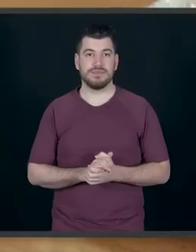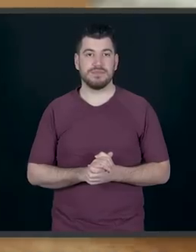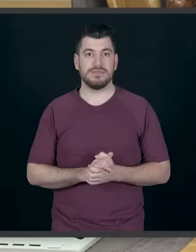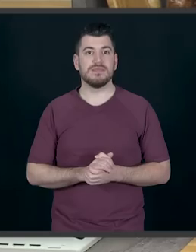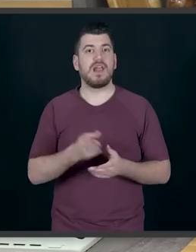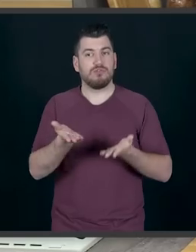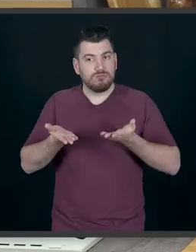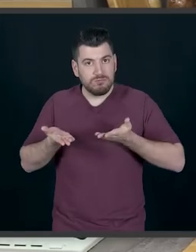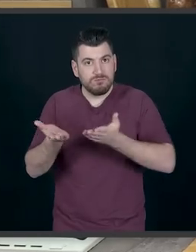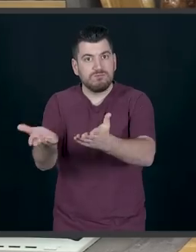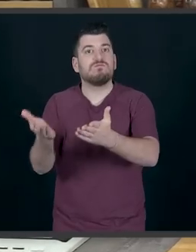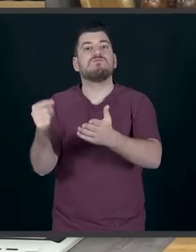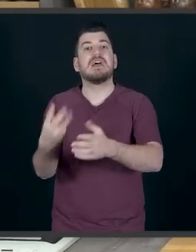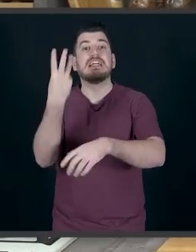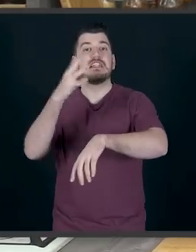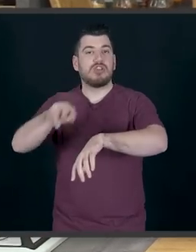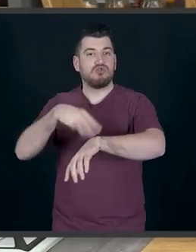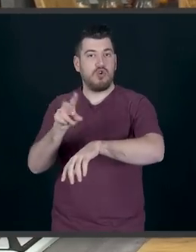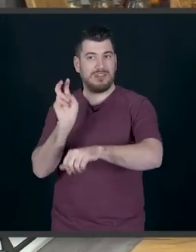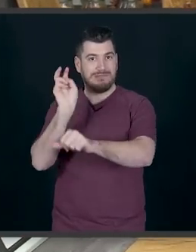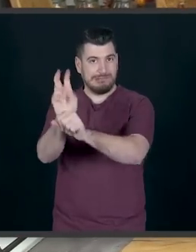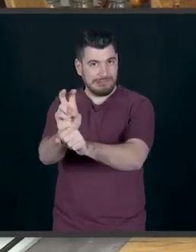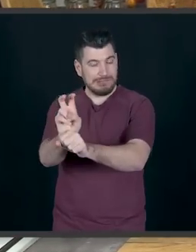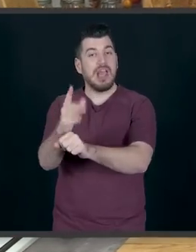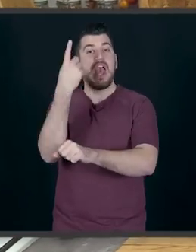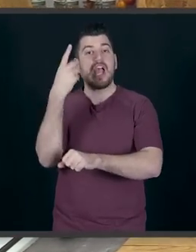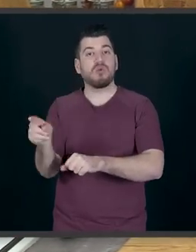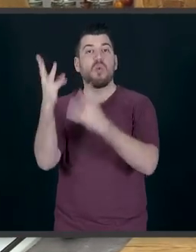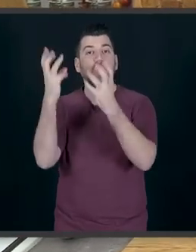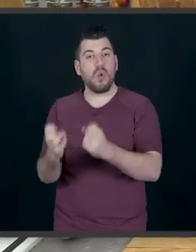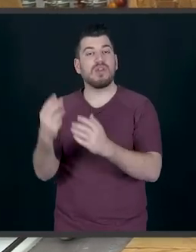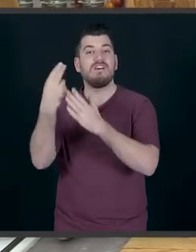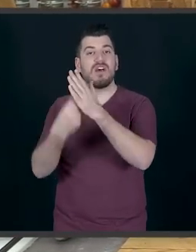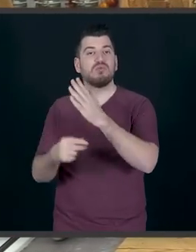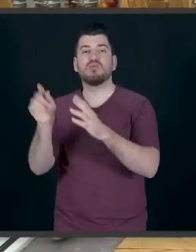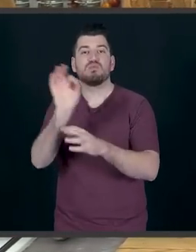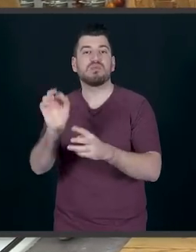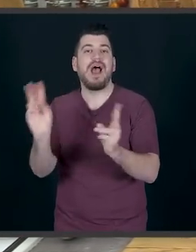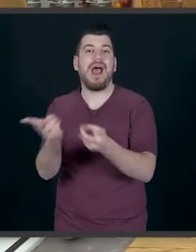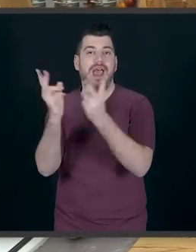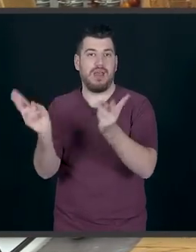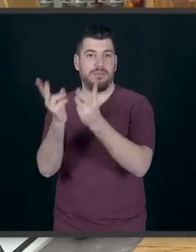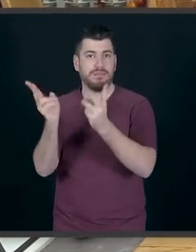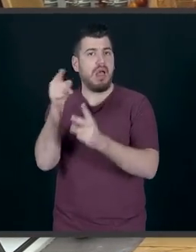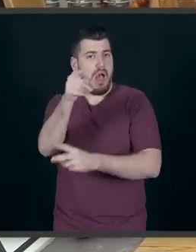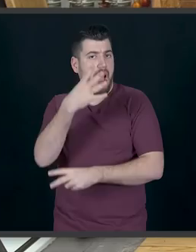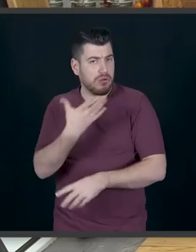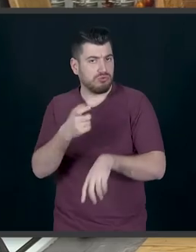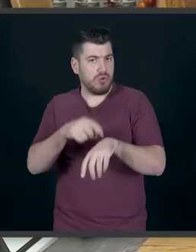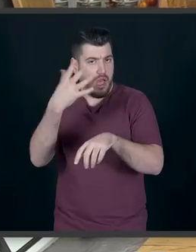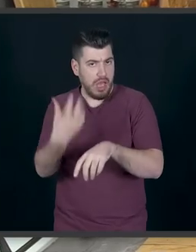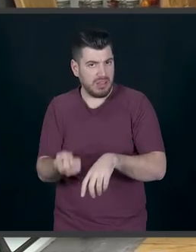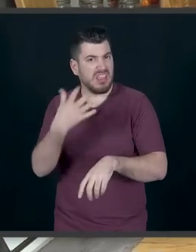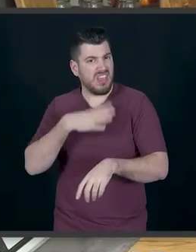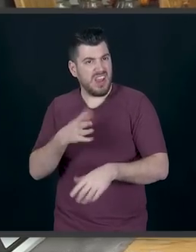θα το ψήσουμε για 3 ώρες στους 180 βαθμούς στον αέρα. Τώρα, αν έχετε χρόνο και τα αφήσετε να μαριναριστεί